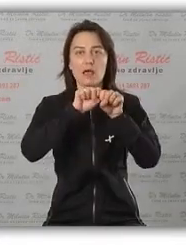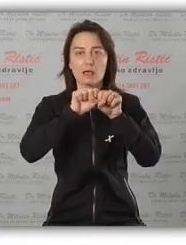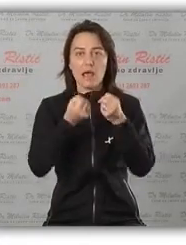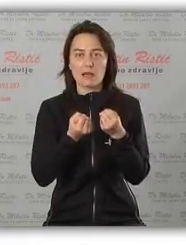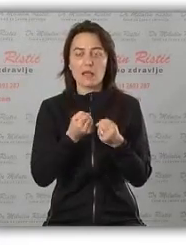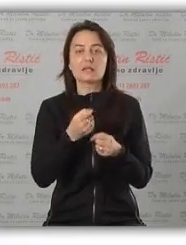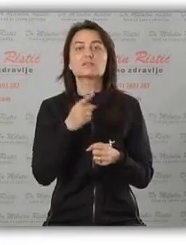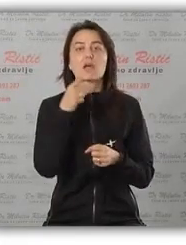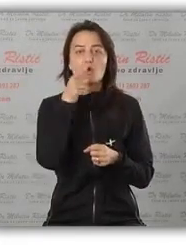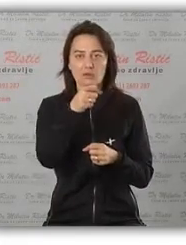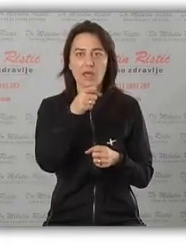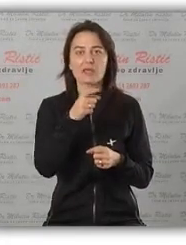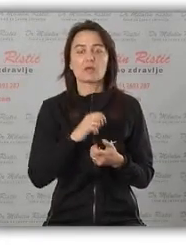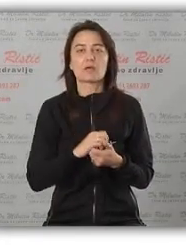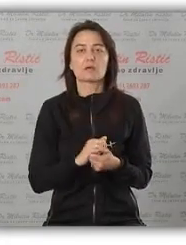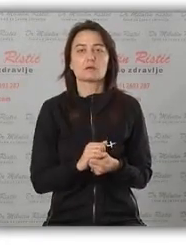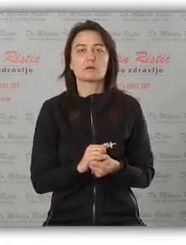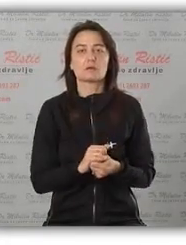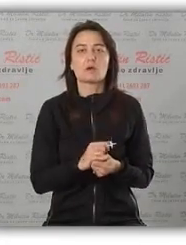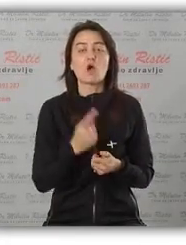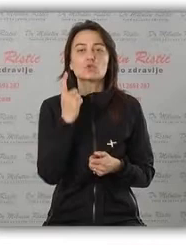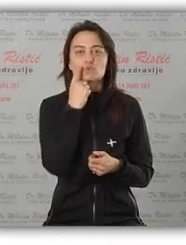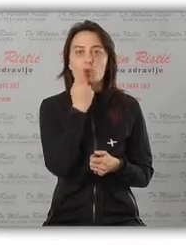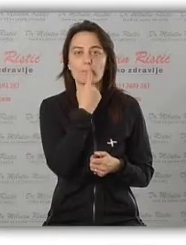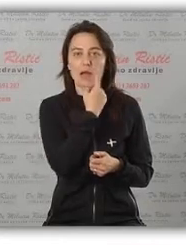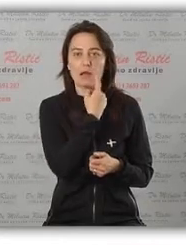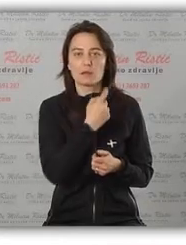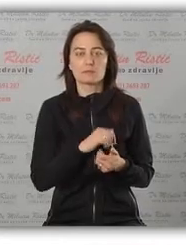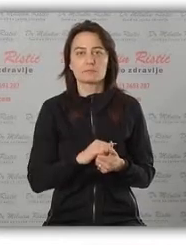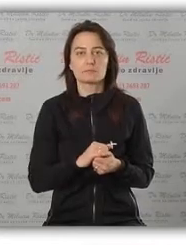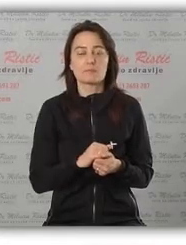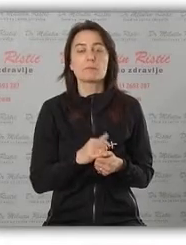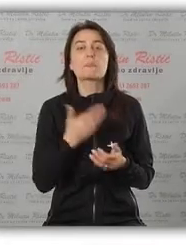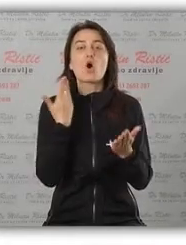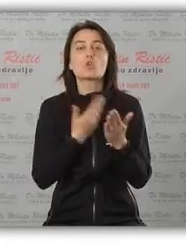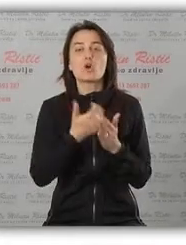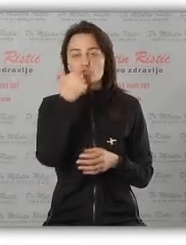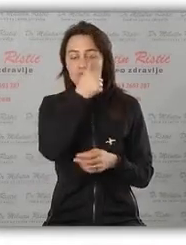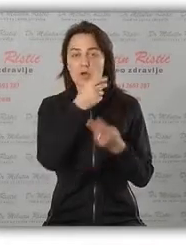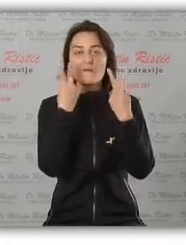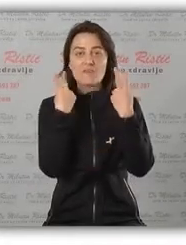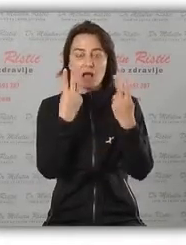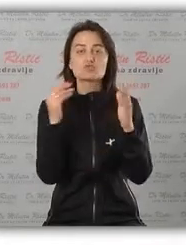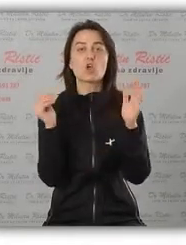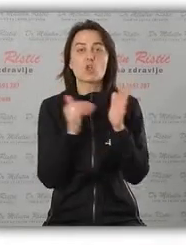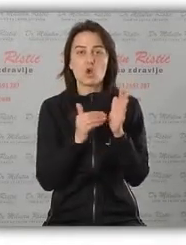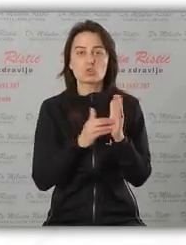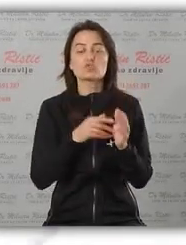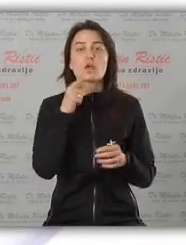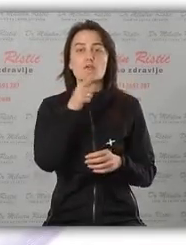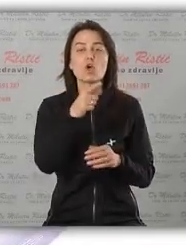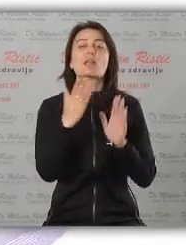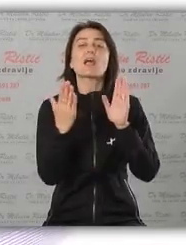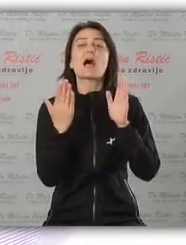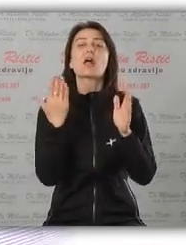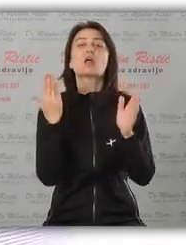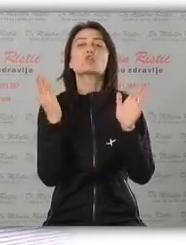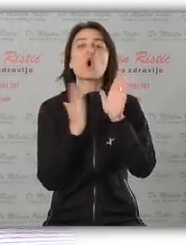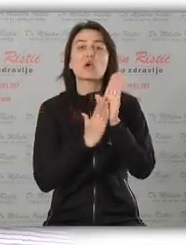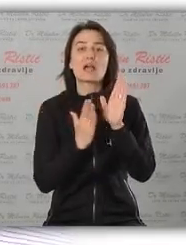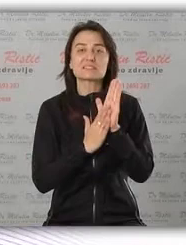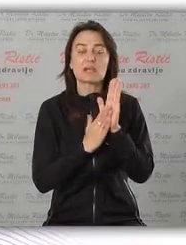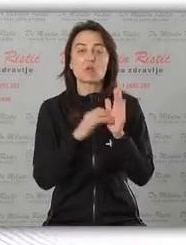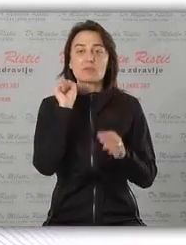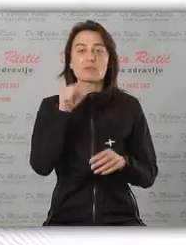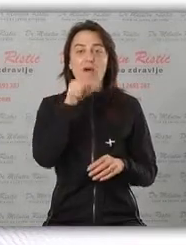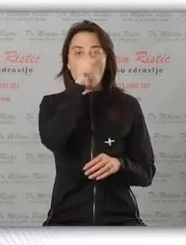mogućnost za nastanak karijesa kod takvih zuba. Ono što je bitno još, to je da